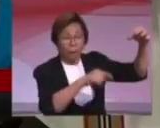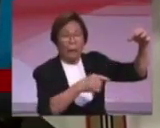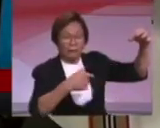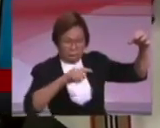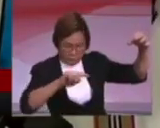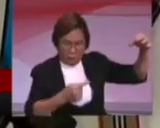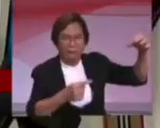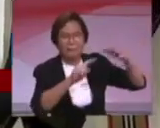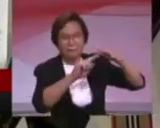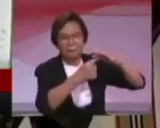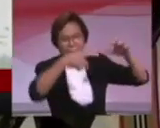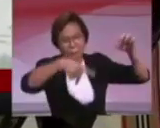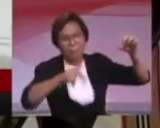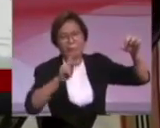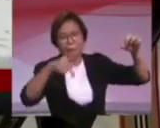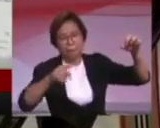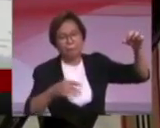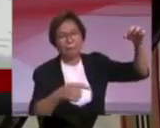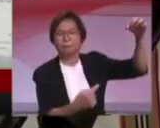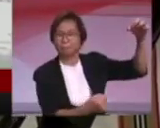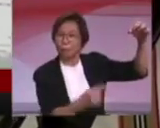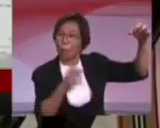PKPB. Okey?